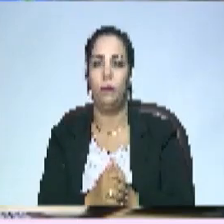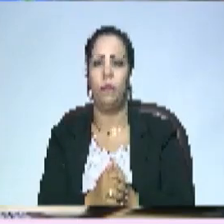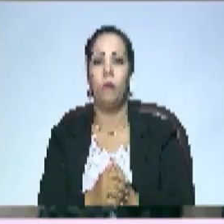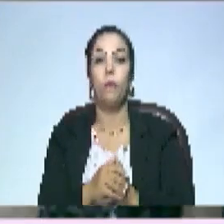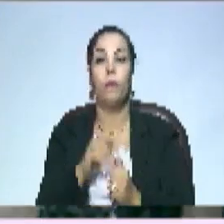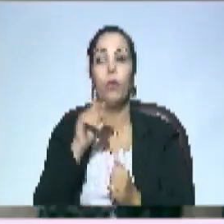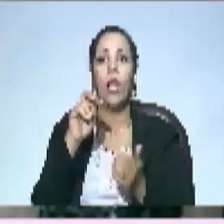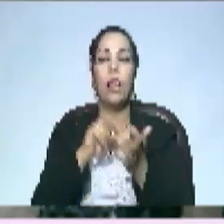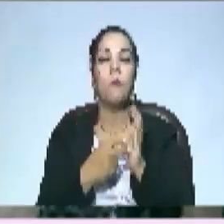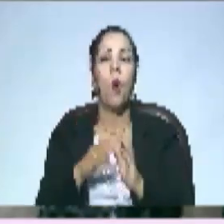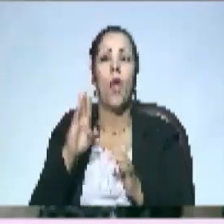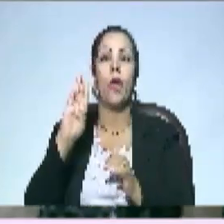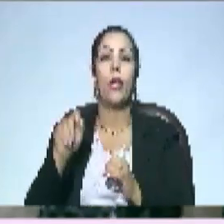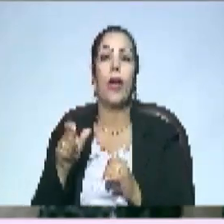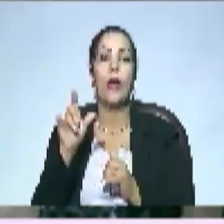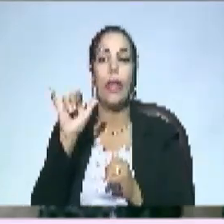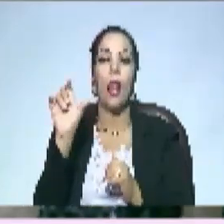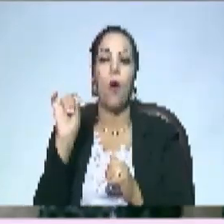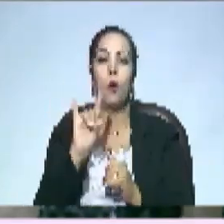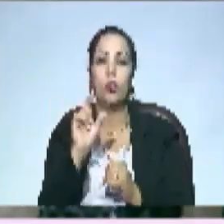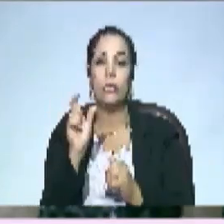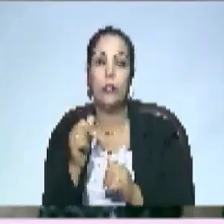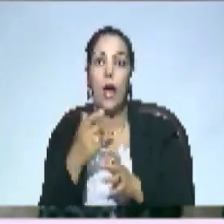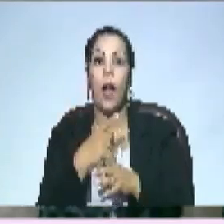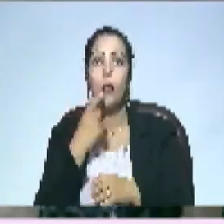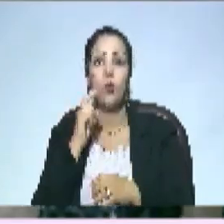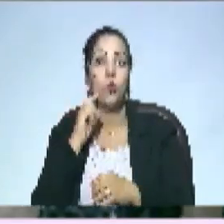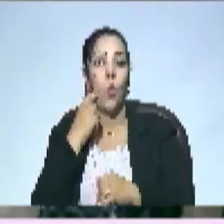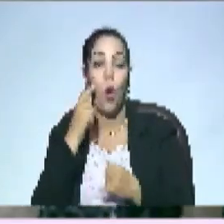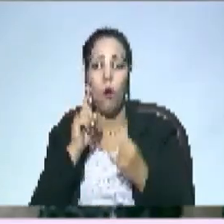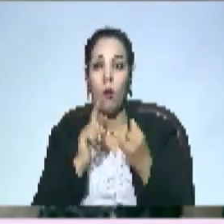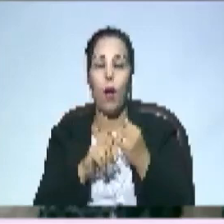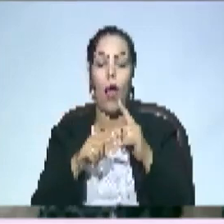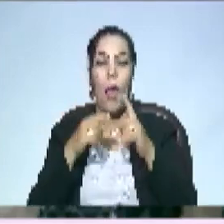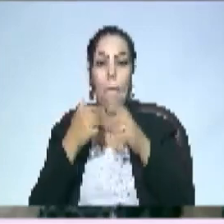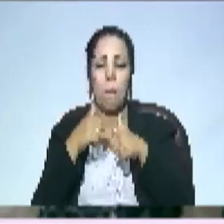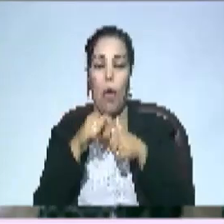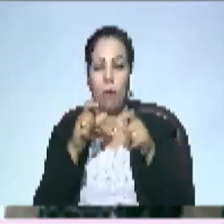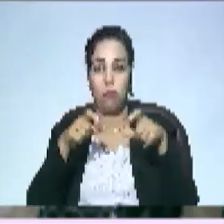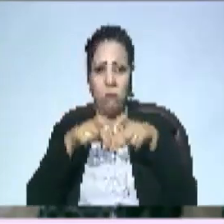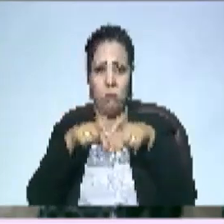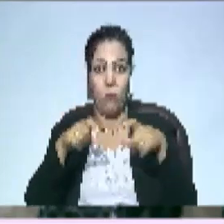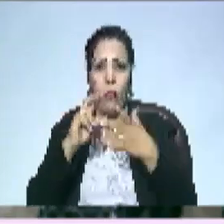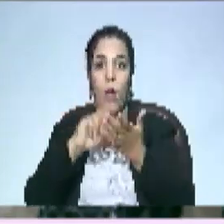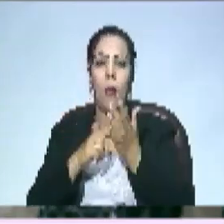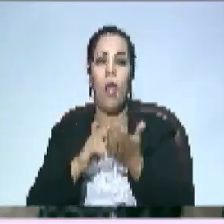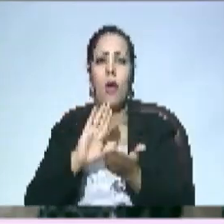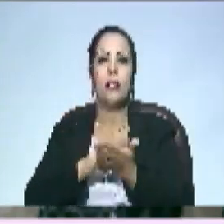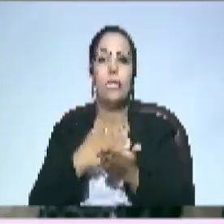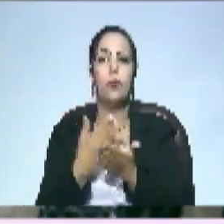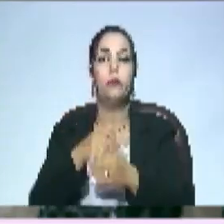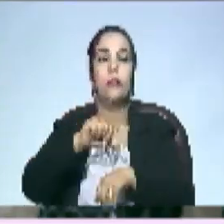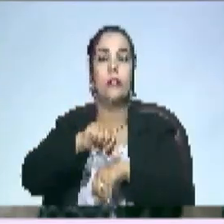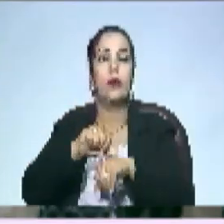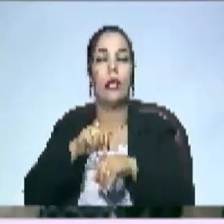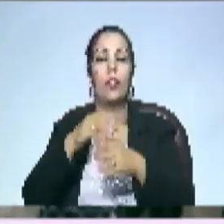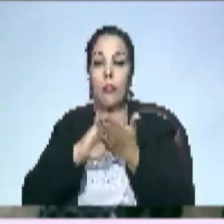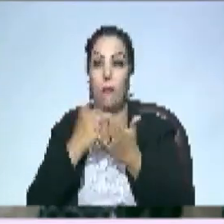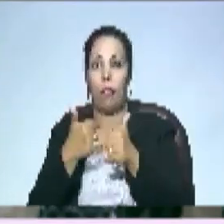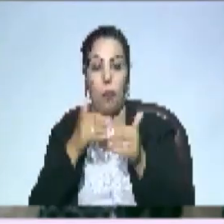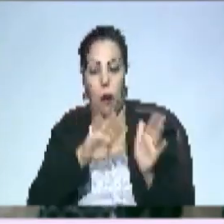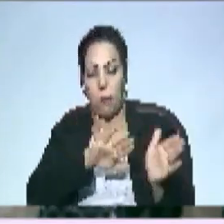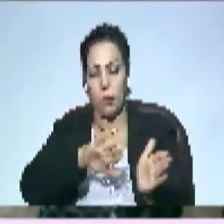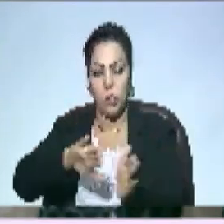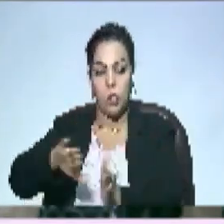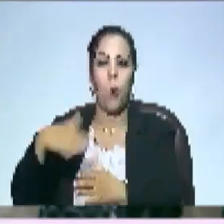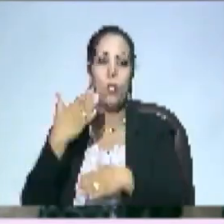كده. الكنالوني الحلو اتشاف. اول حاجة الكمية الكنالوني حطها تتقلي، وبعدين بعد ما اتقلت خلاص